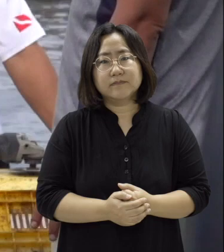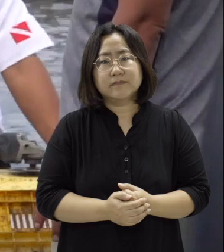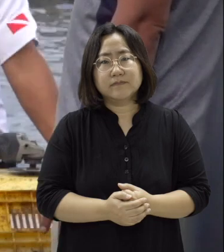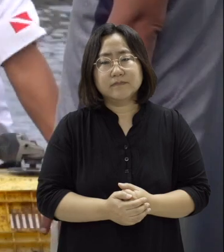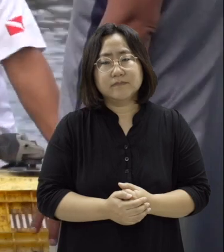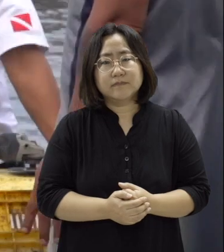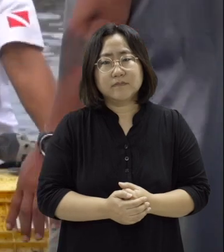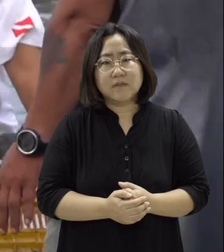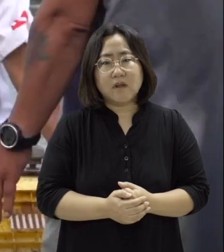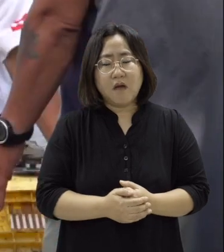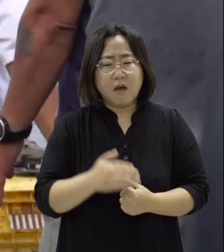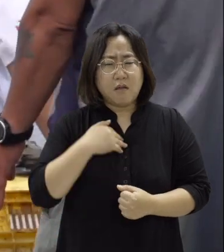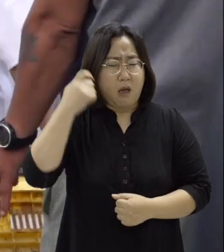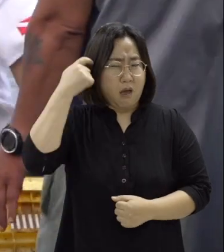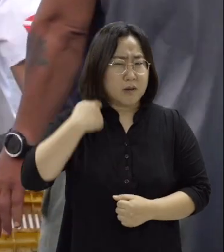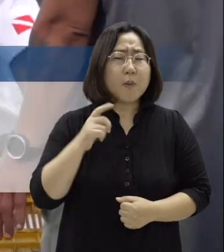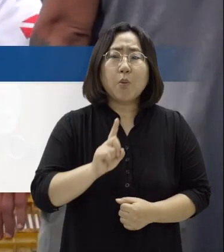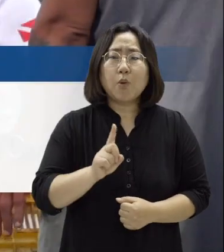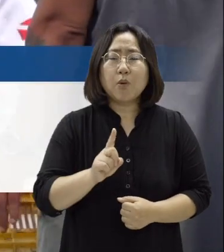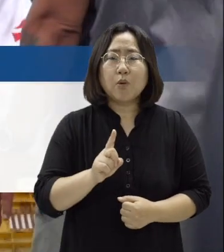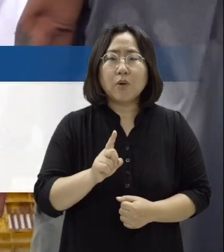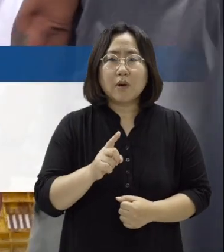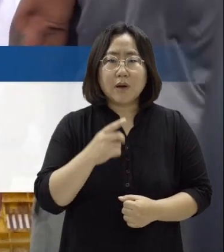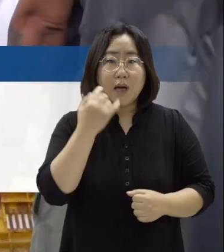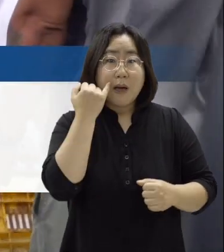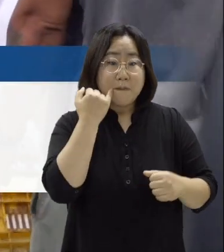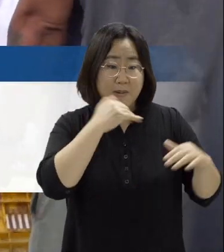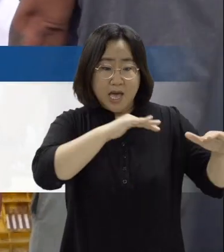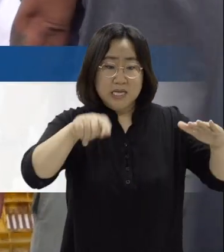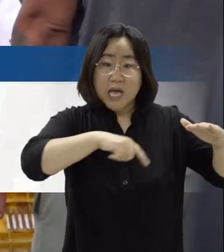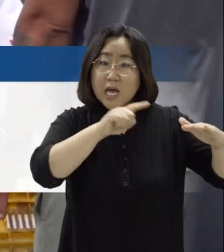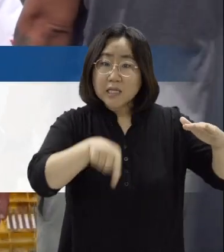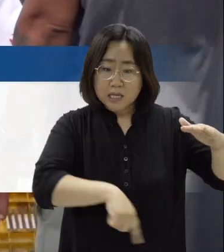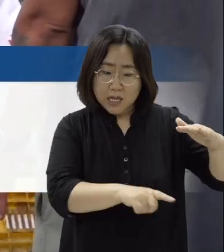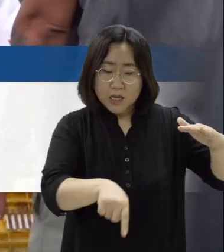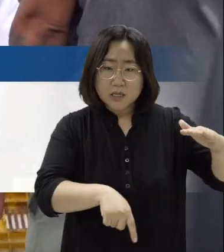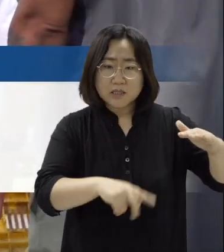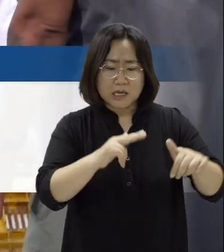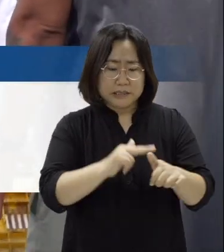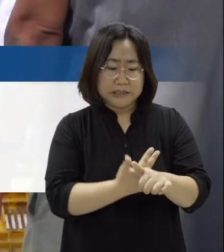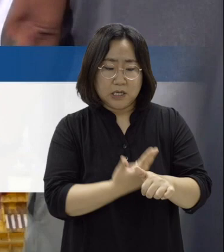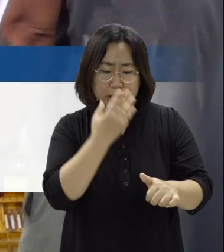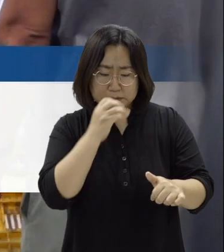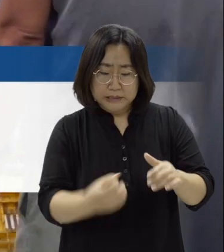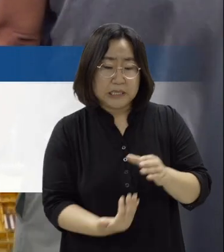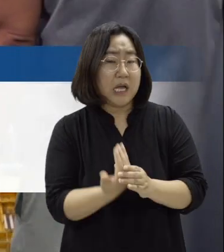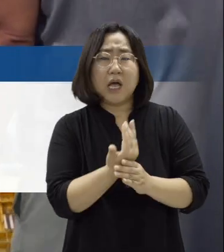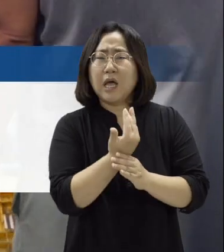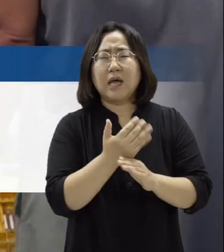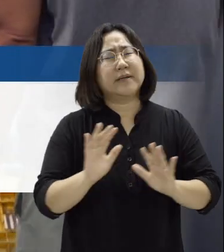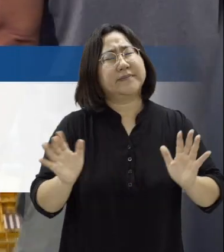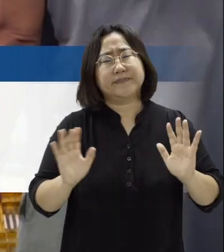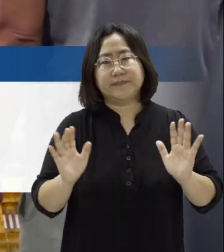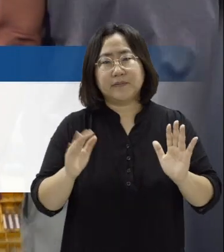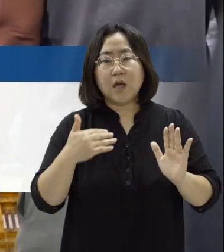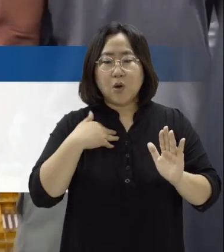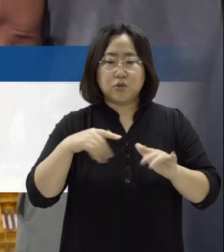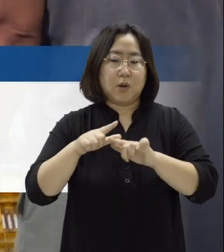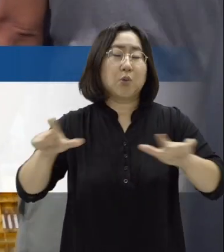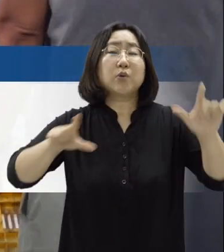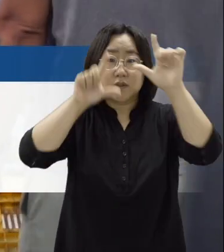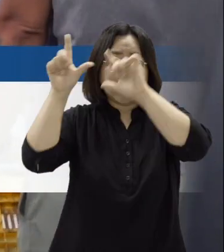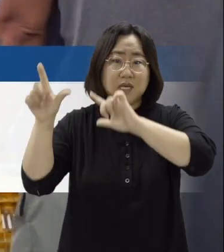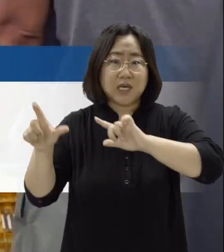할 때마다 느끼는 것은 바다 속에서는 절대 쓰레기가 생기지 않습니다. 다 우리가 일상생활을